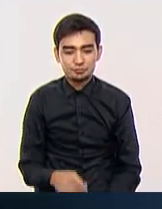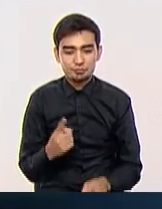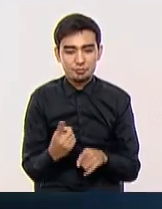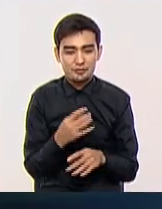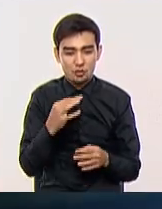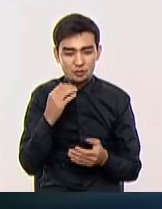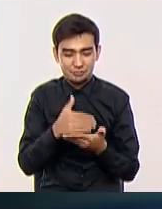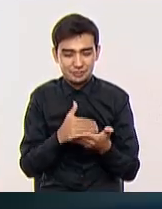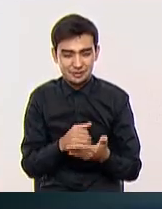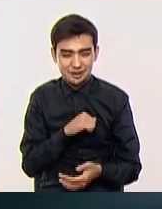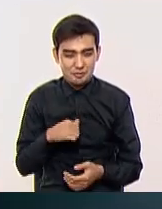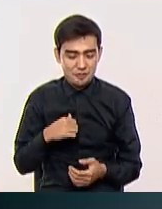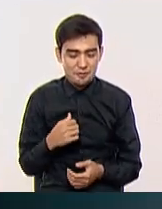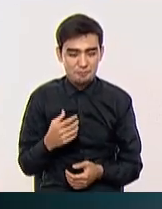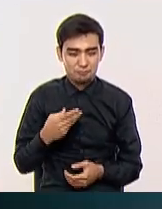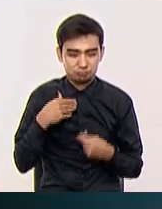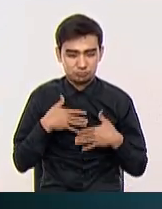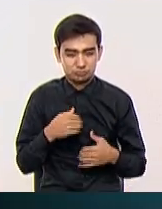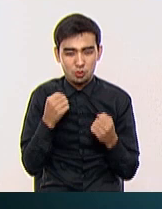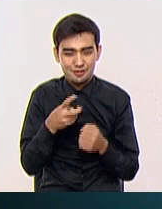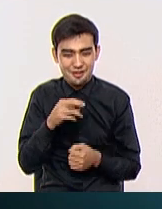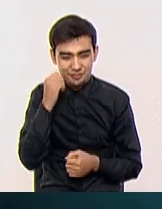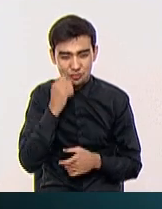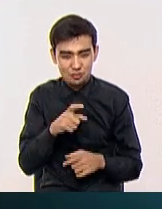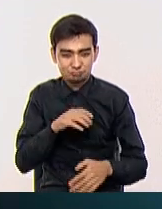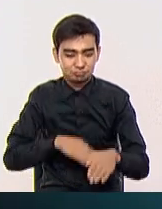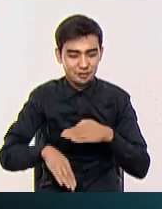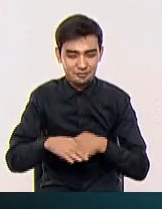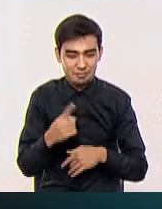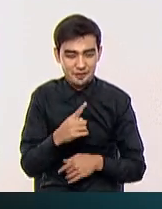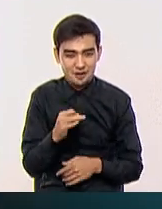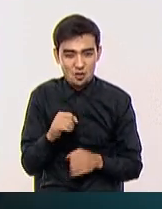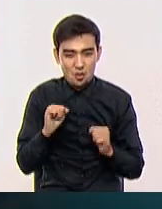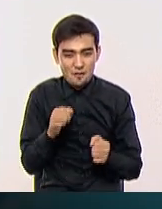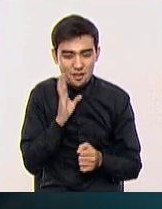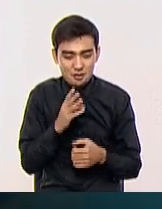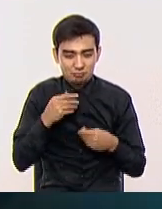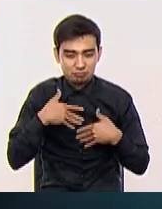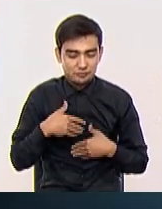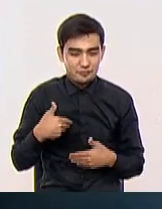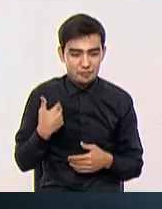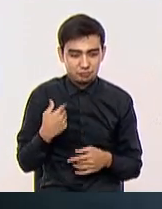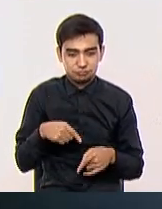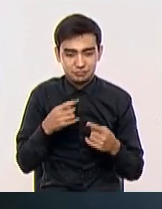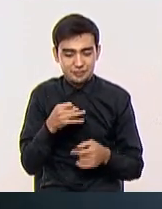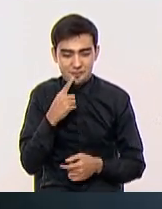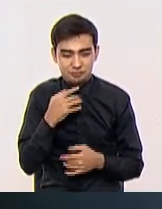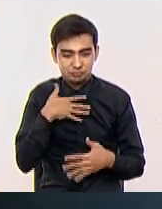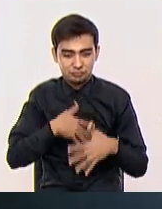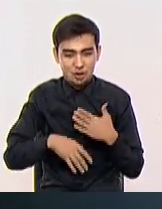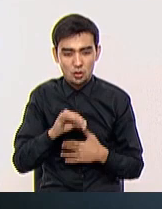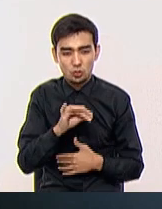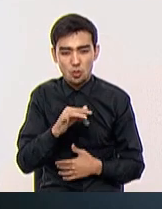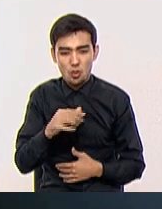Первенство в списке самых полезных видов спорта для пенсионеров за плаванием. Прохладная вода улучшает иммунитет и кровообращение. Йога